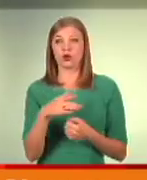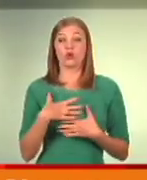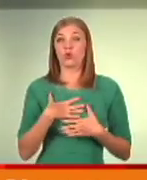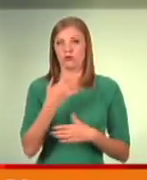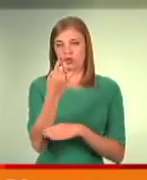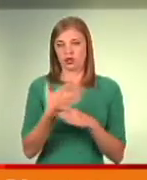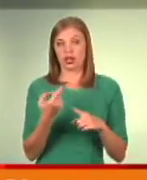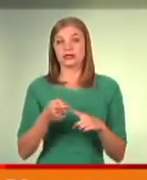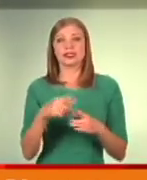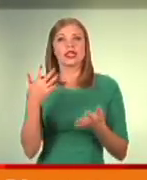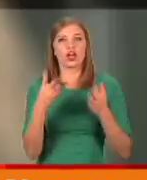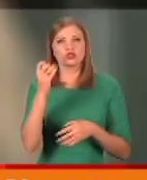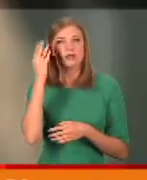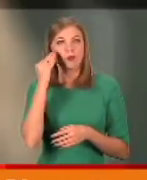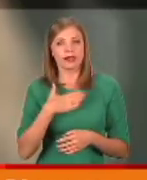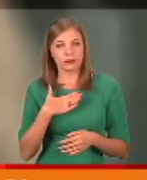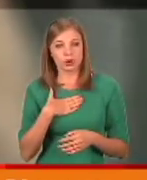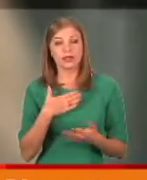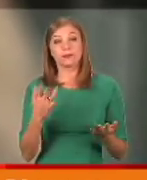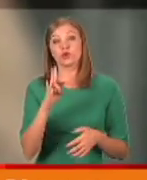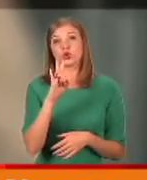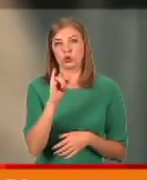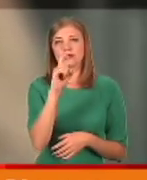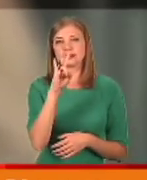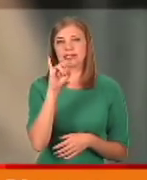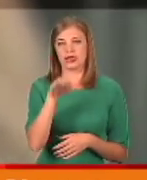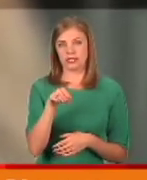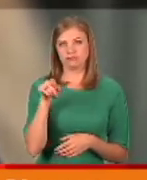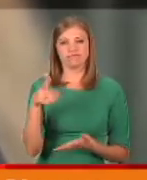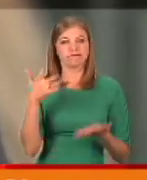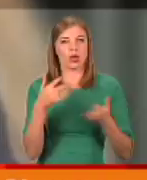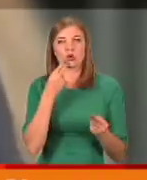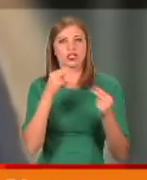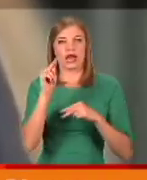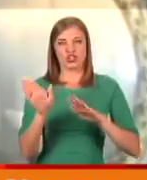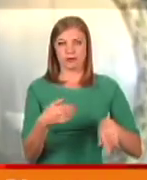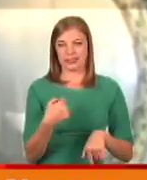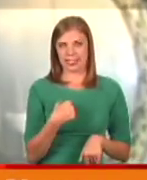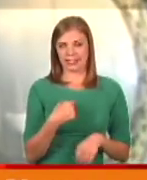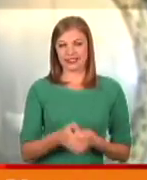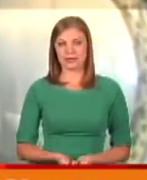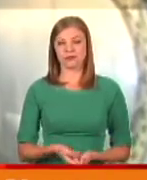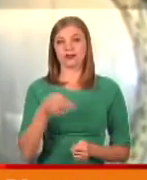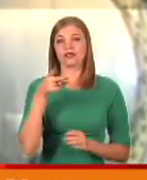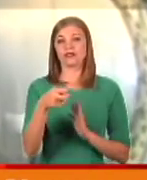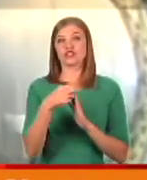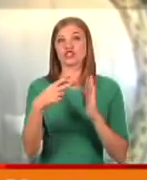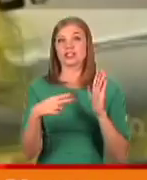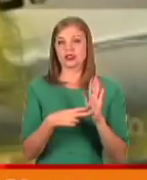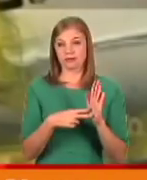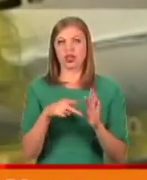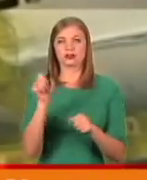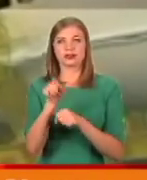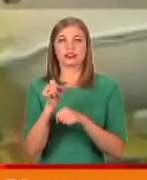ракета. Це якщо не рахувати мої? Так. Ну тоді «Зеніт». Вони, мабуть, найкращі після нас. 2017-го